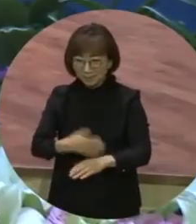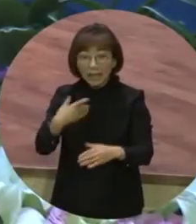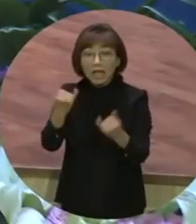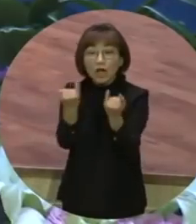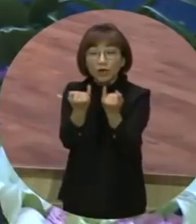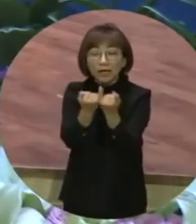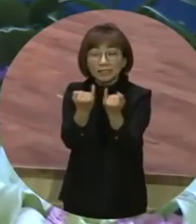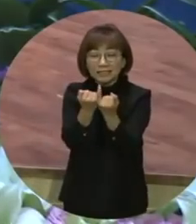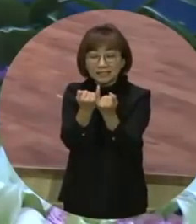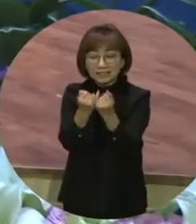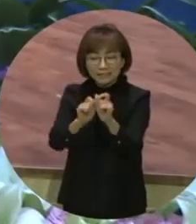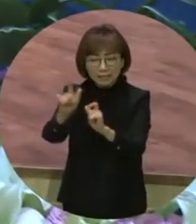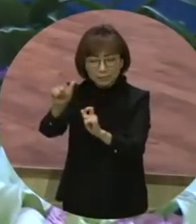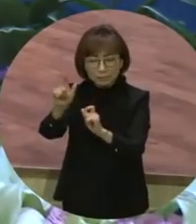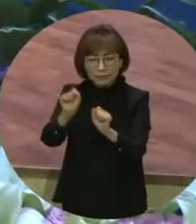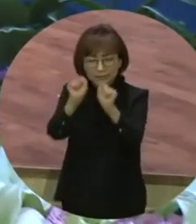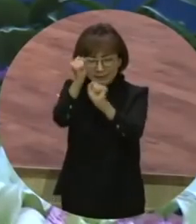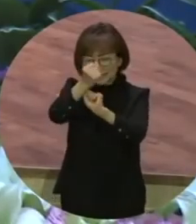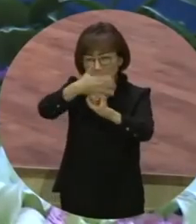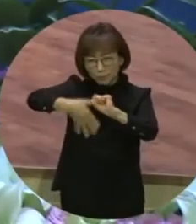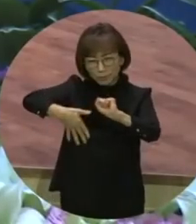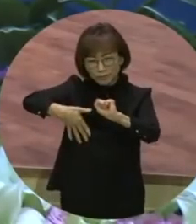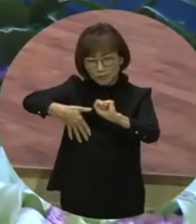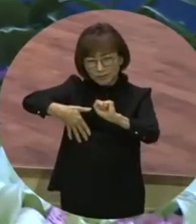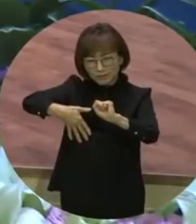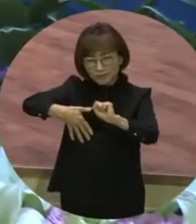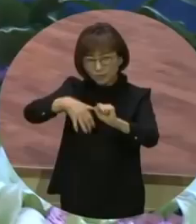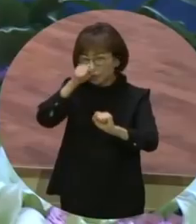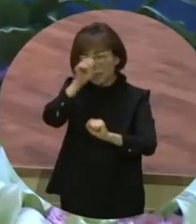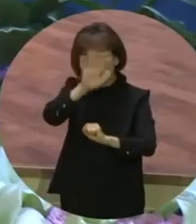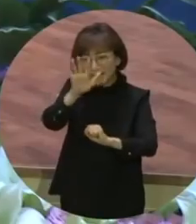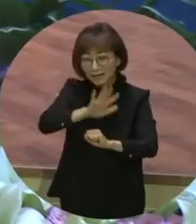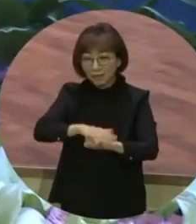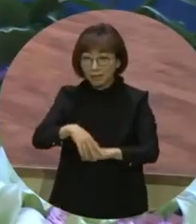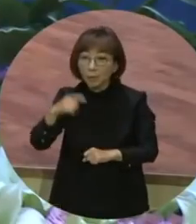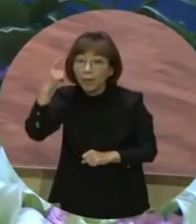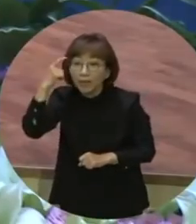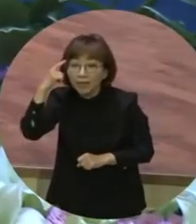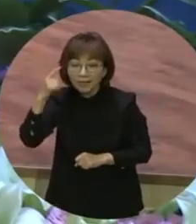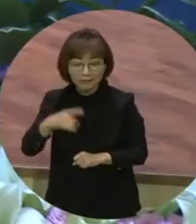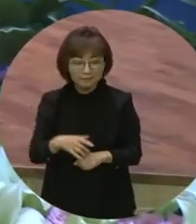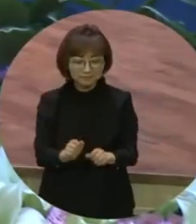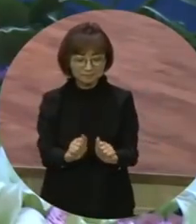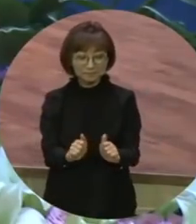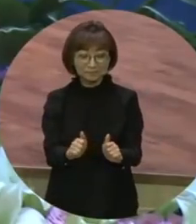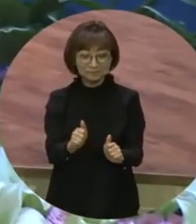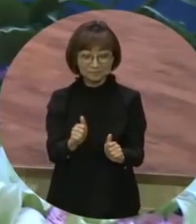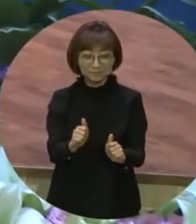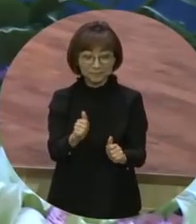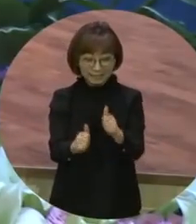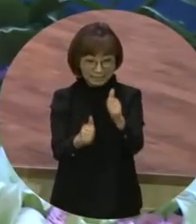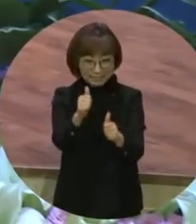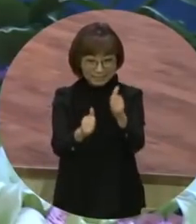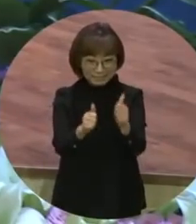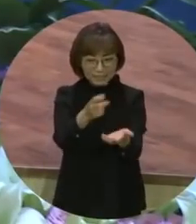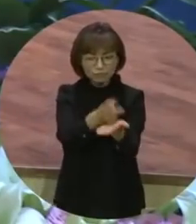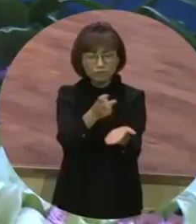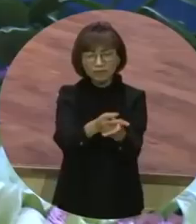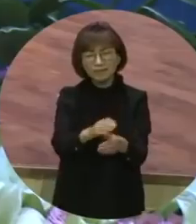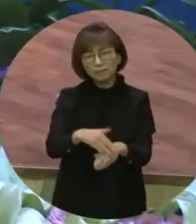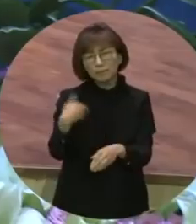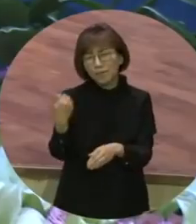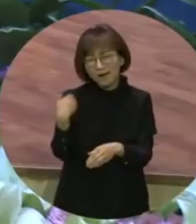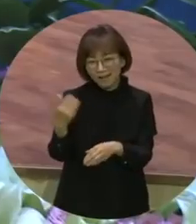못 느끼느냐? 경기에 대한 규칙을 잘 몰라서 그래. 경기 예를 들면 보죠. 축구한다. 축구 그냥